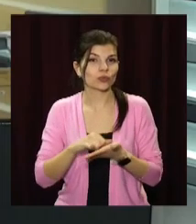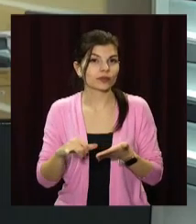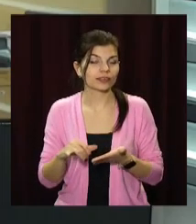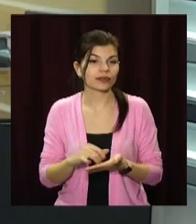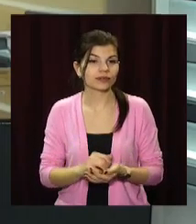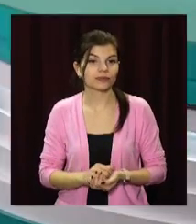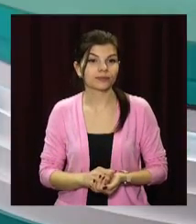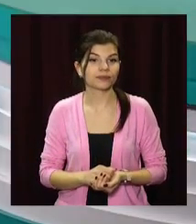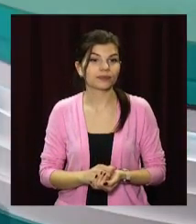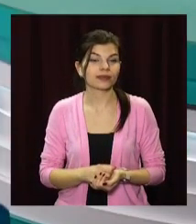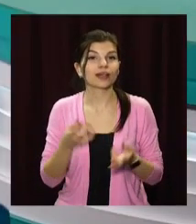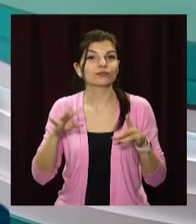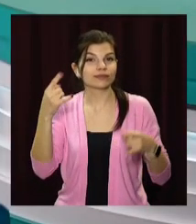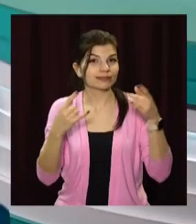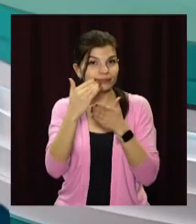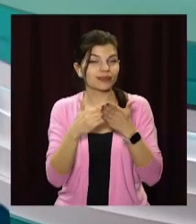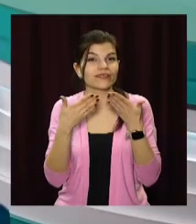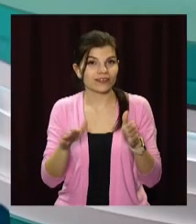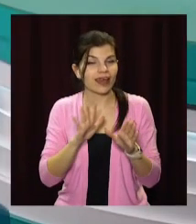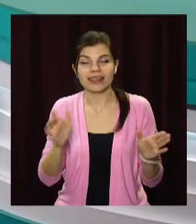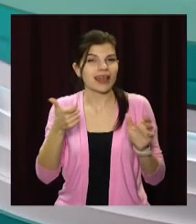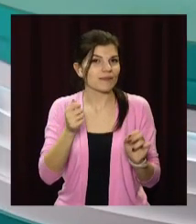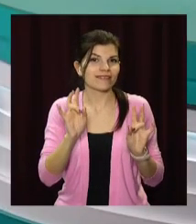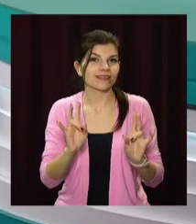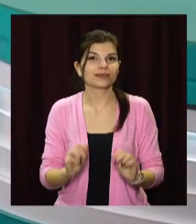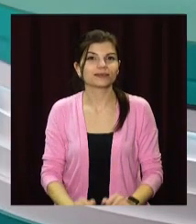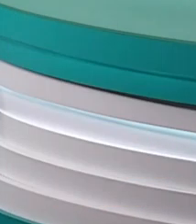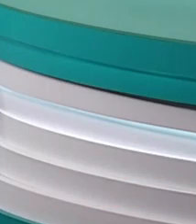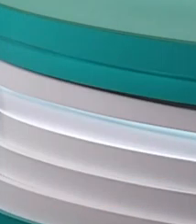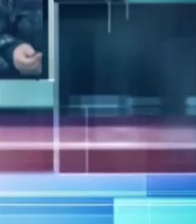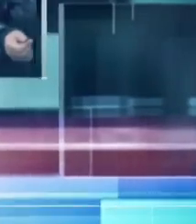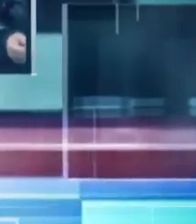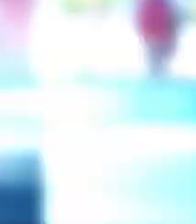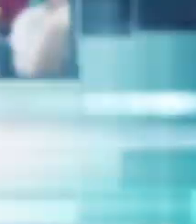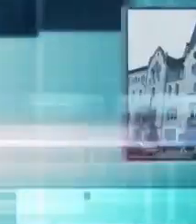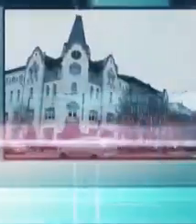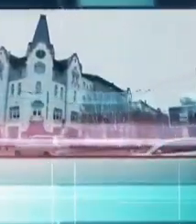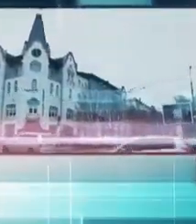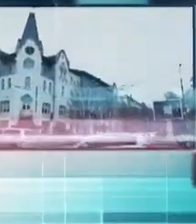YouTube-каналі. Залишайтесь відкритим і не перемикайте.